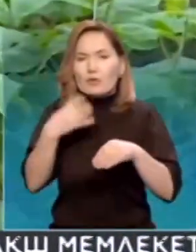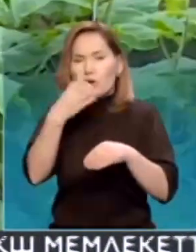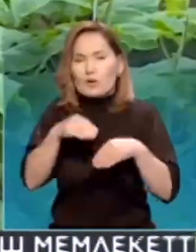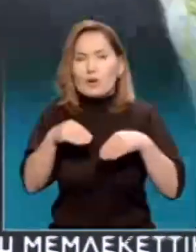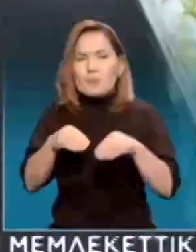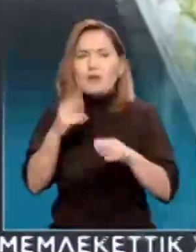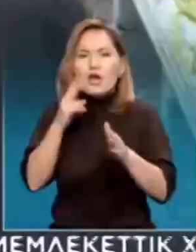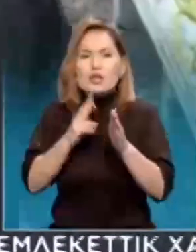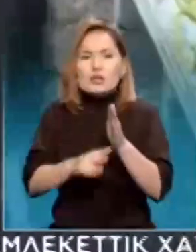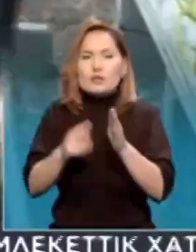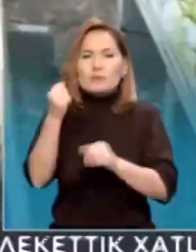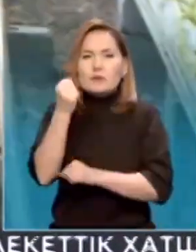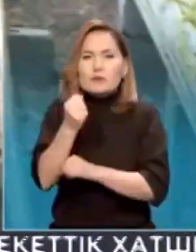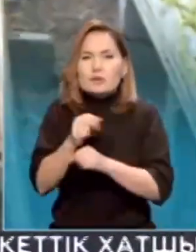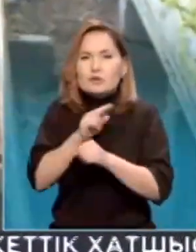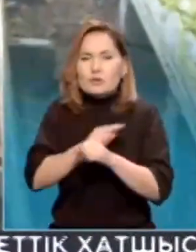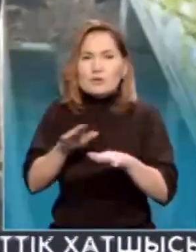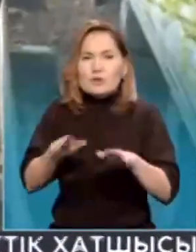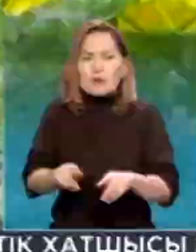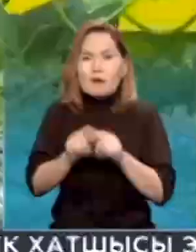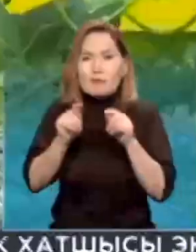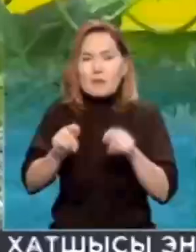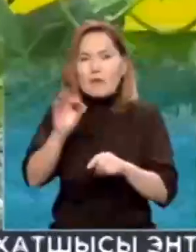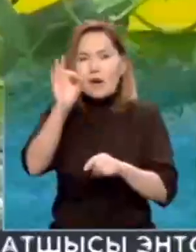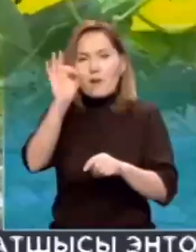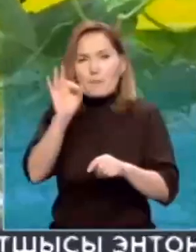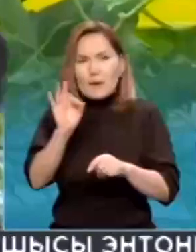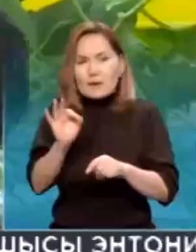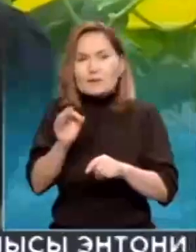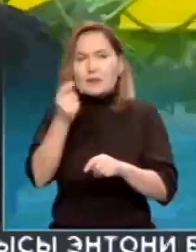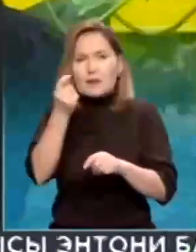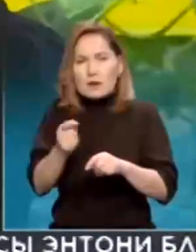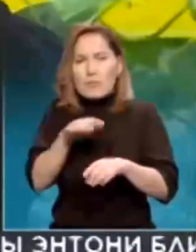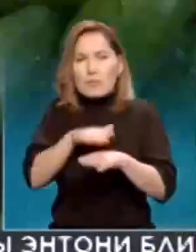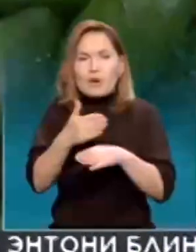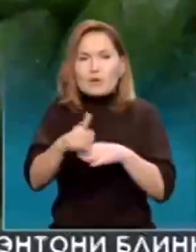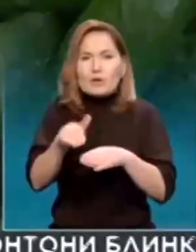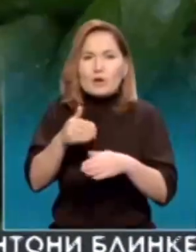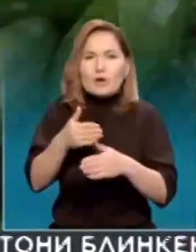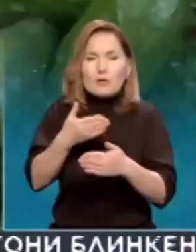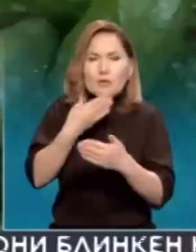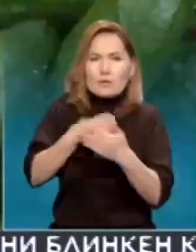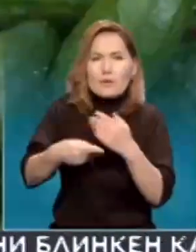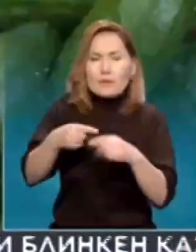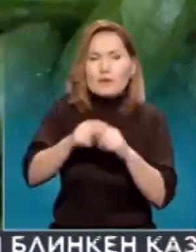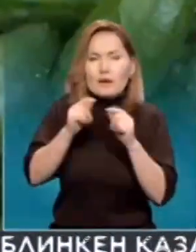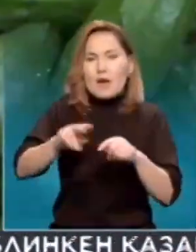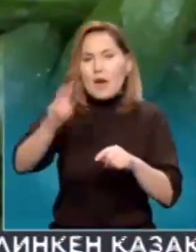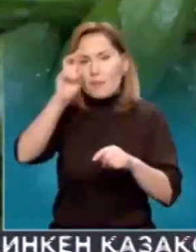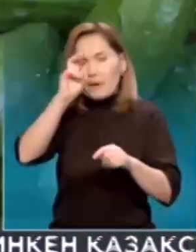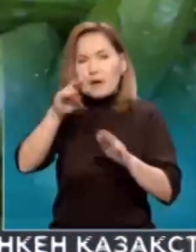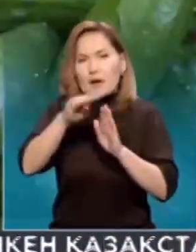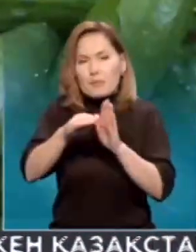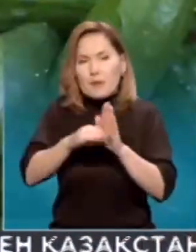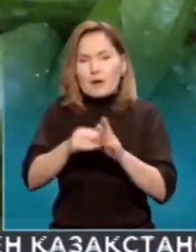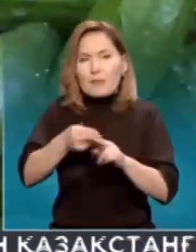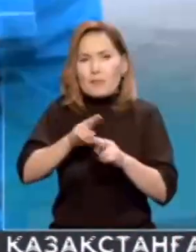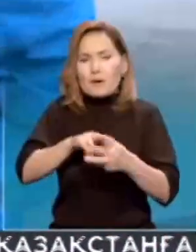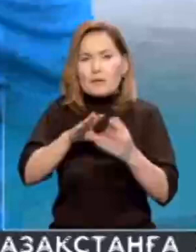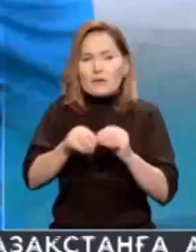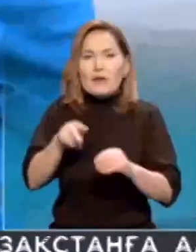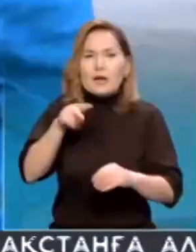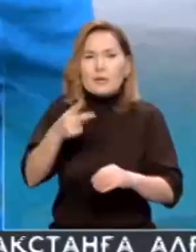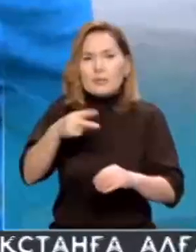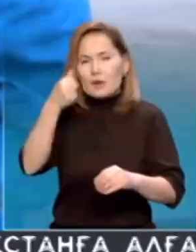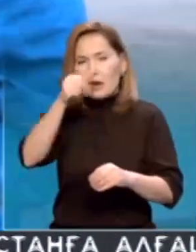тағы 70 адамға жұмыс орнын ашпақ. Ол үшін пайызы жеңілдетілген несие алады. Жалпы облыс бойынша мемлекеттік бағдарлама аясында қаржы ұйымынан 2022